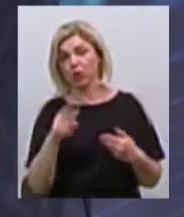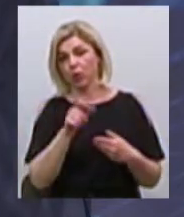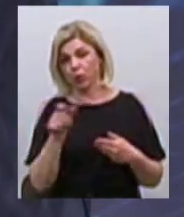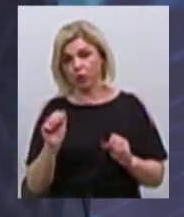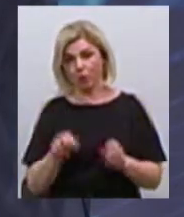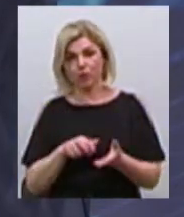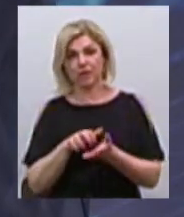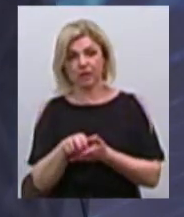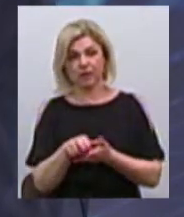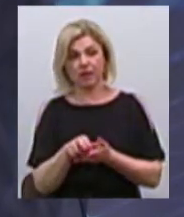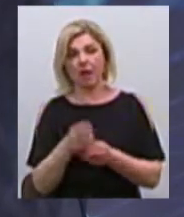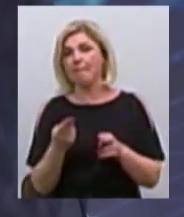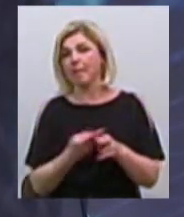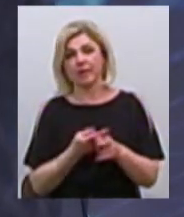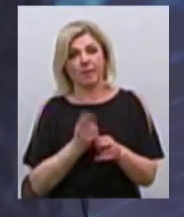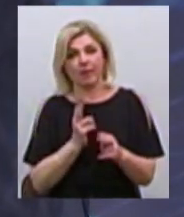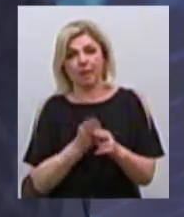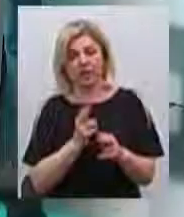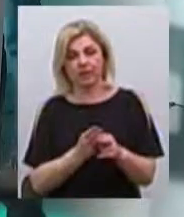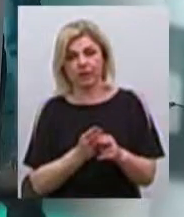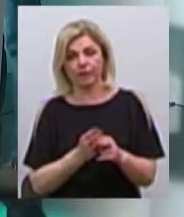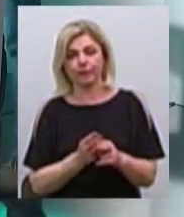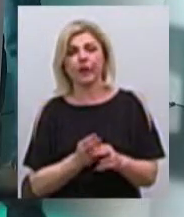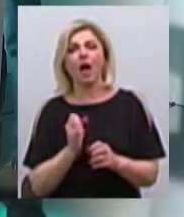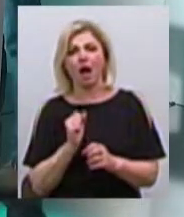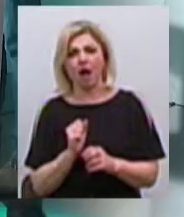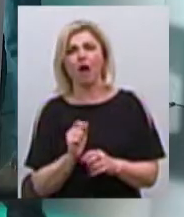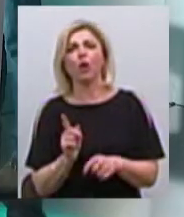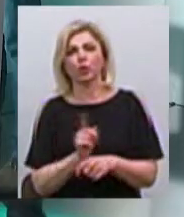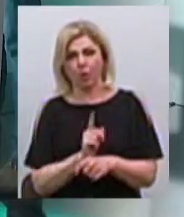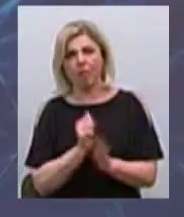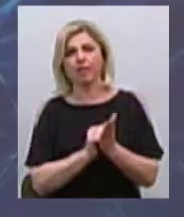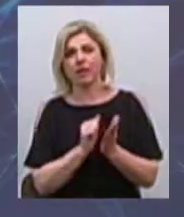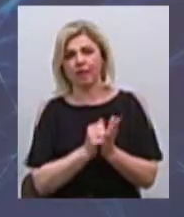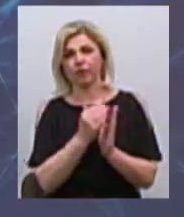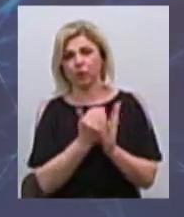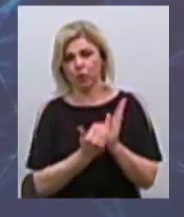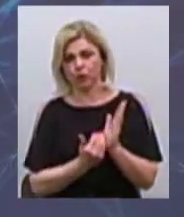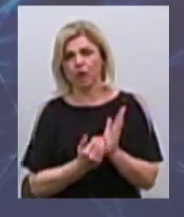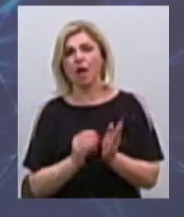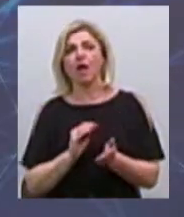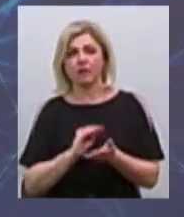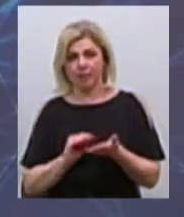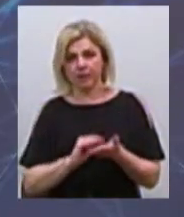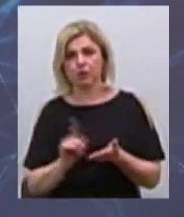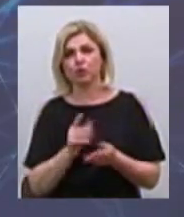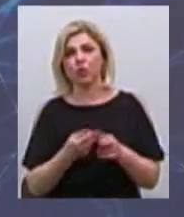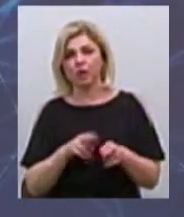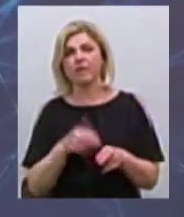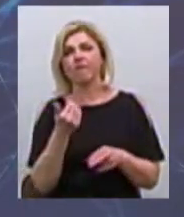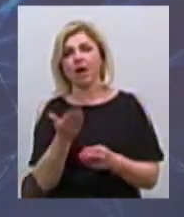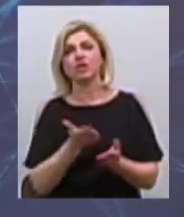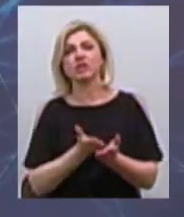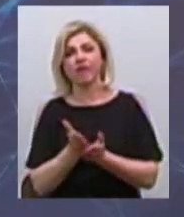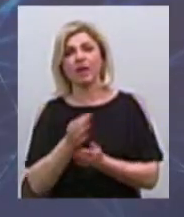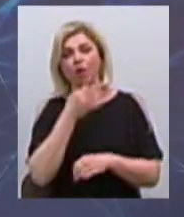Ну, я маю на увазі, чисто нормативно прописано, що це ваша сфера відповідальності, а те, що на могилах